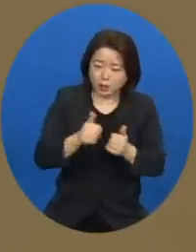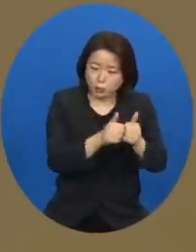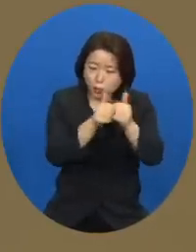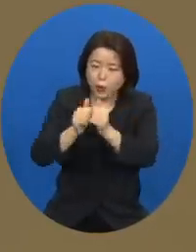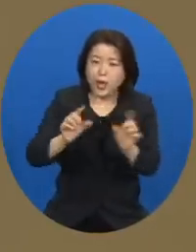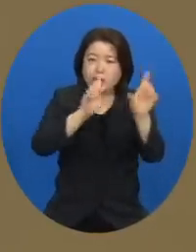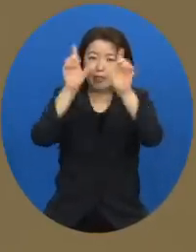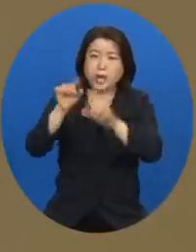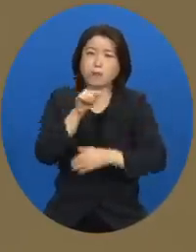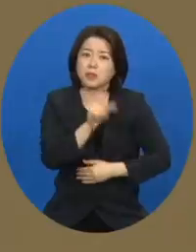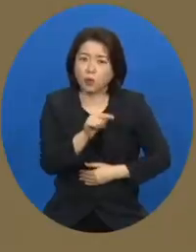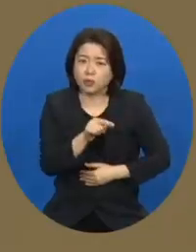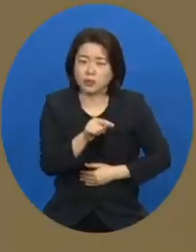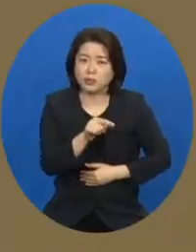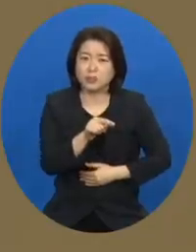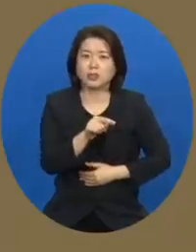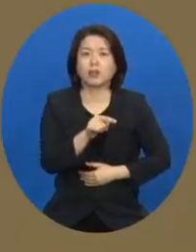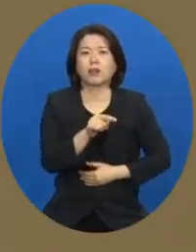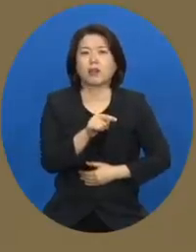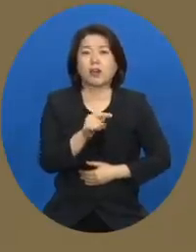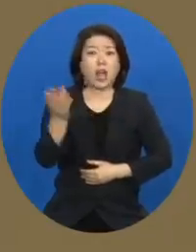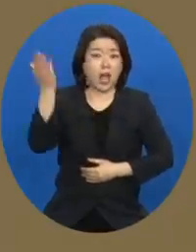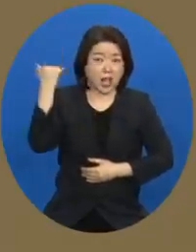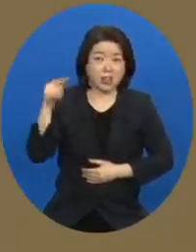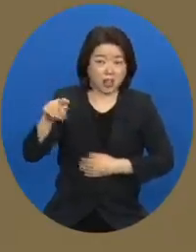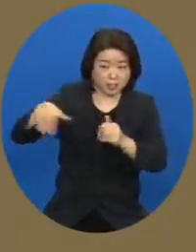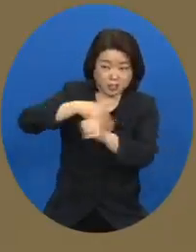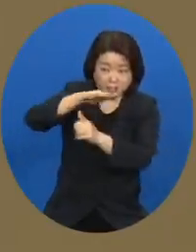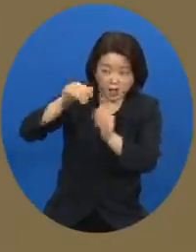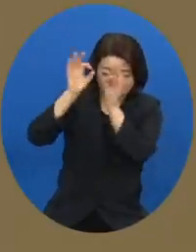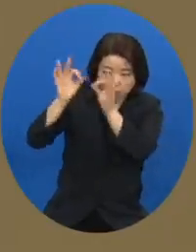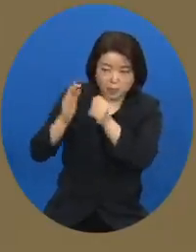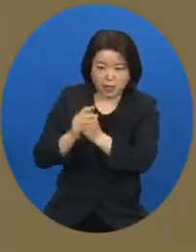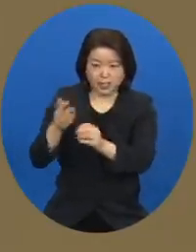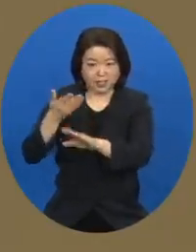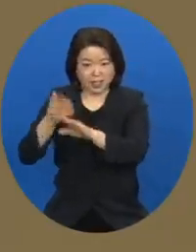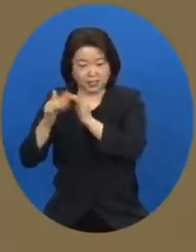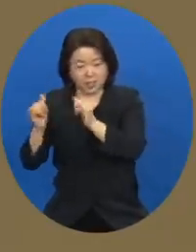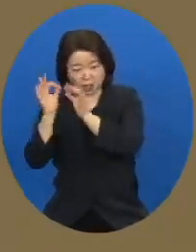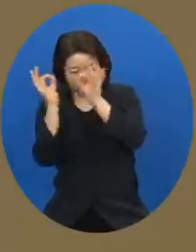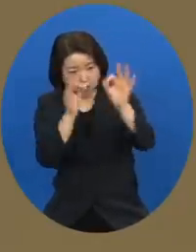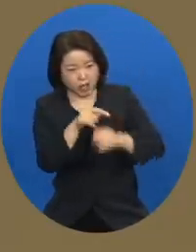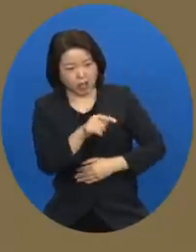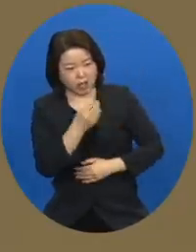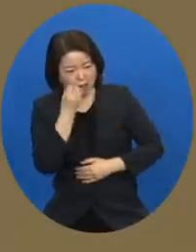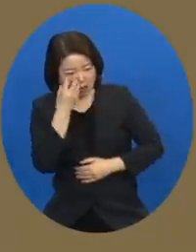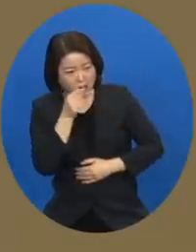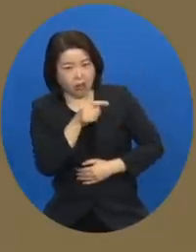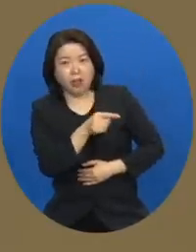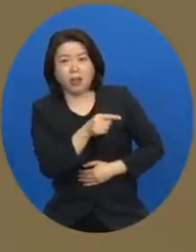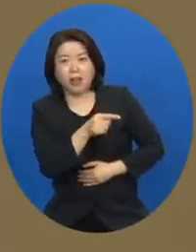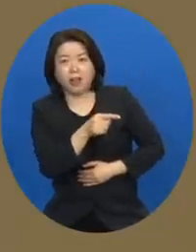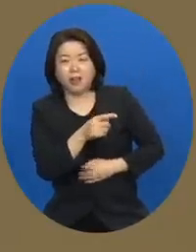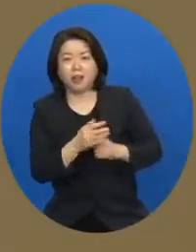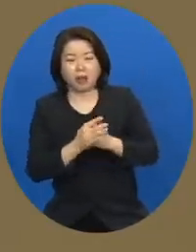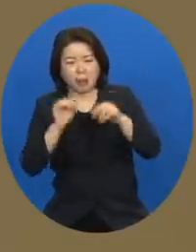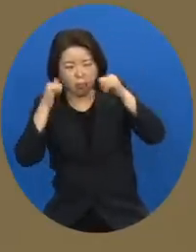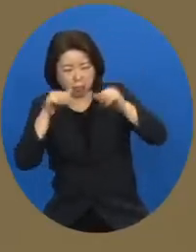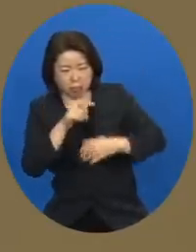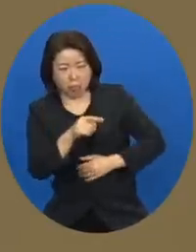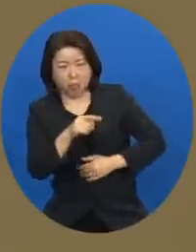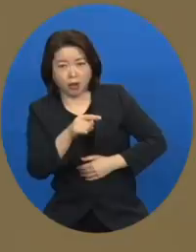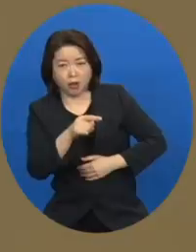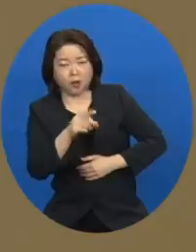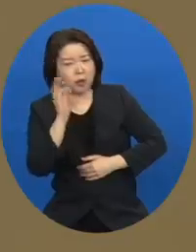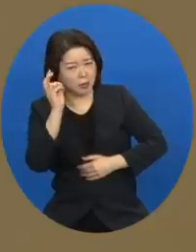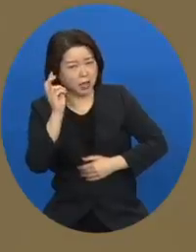삶을 사는 것이 그때 당시 사람들의 눈에는 아주 이상하게 보였을 것이고 조롱도